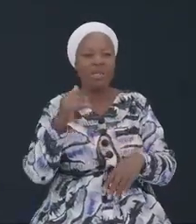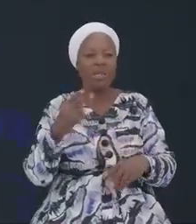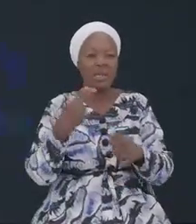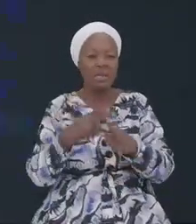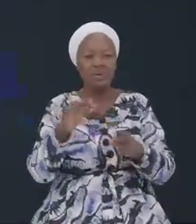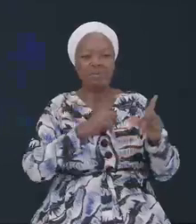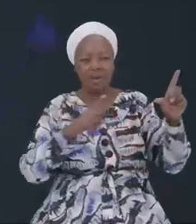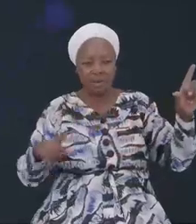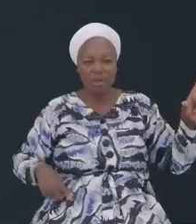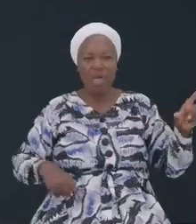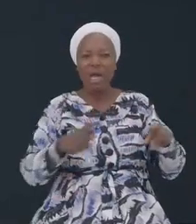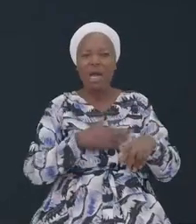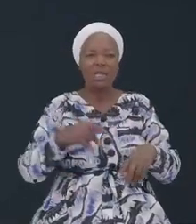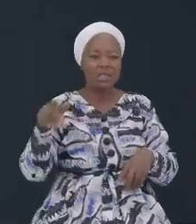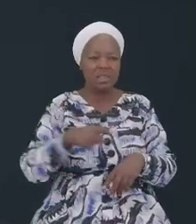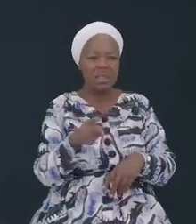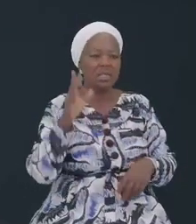Et